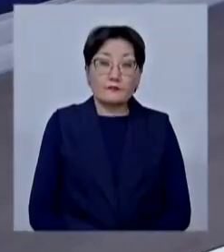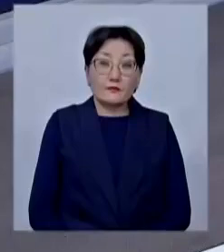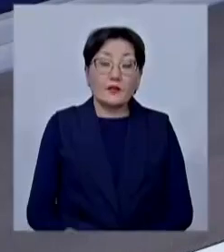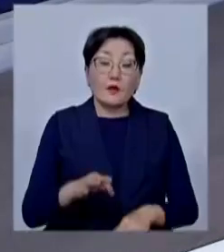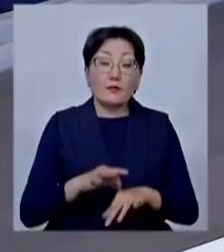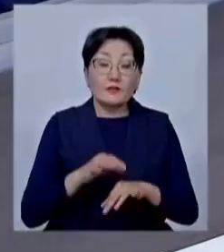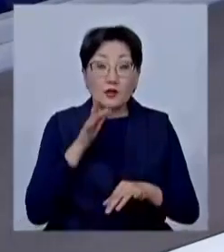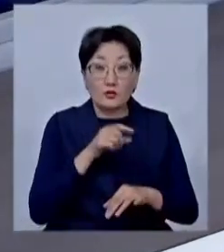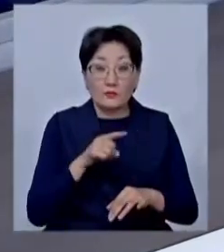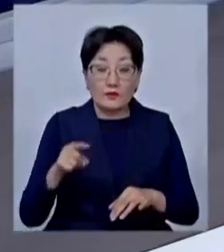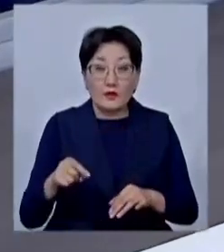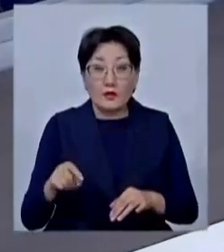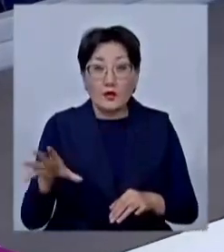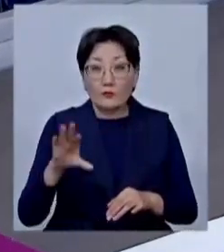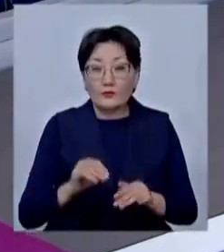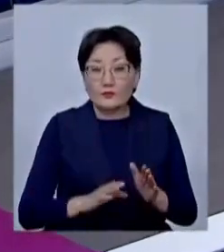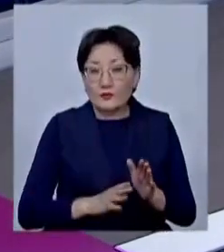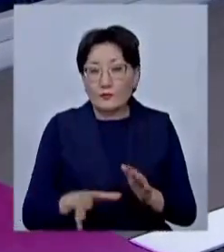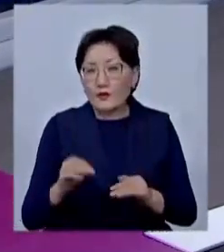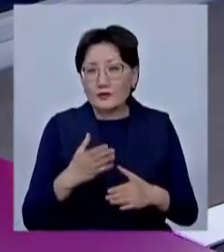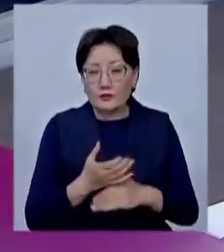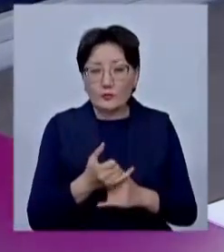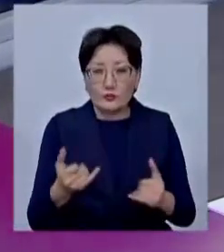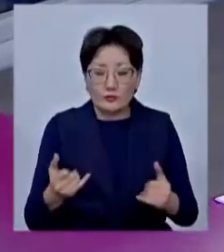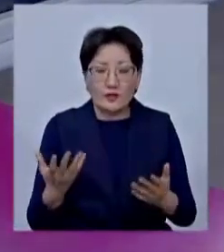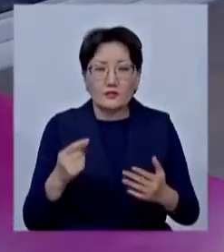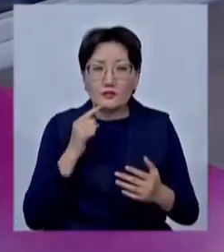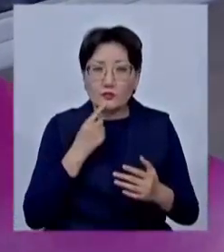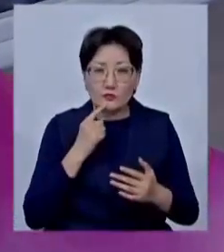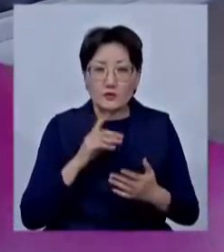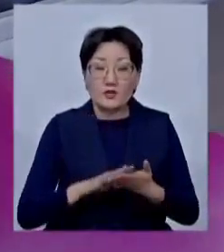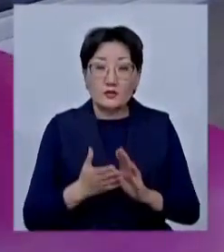Пандемия кезінде енді бастан аяқ жүрдіңіздер, көмек көрсеттіңіздер, қандай қиындықтар болды?